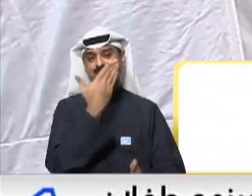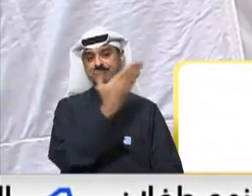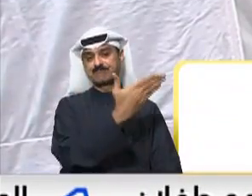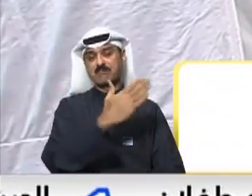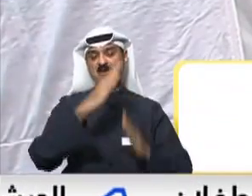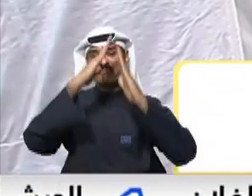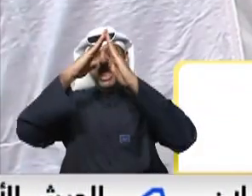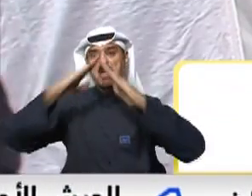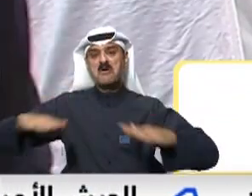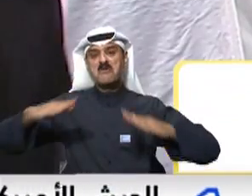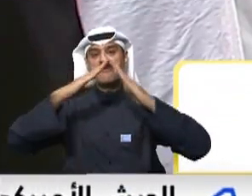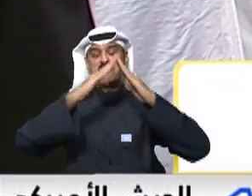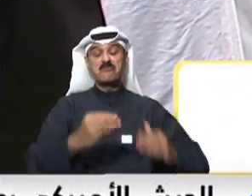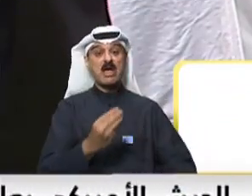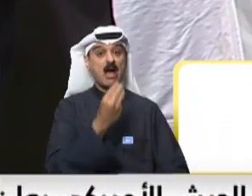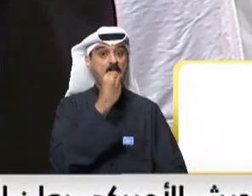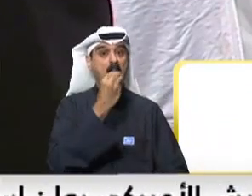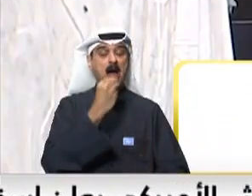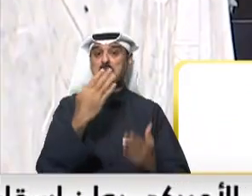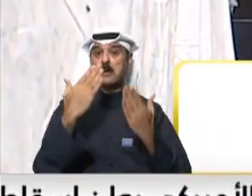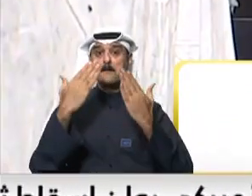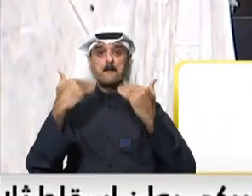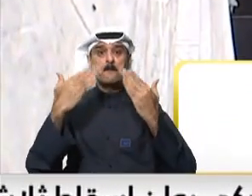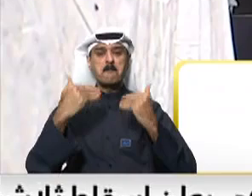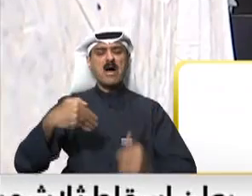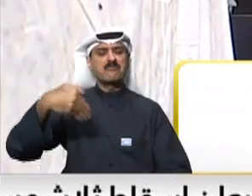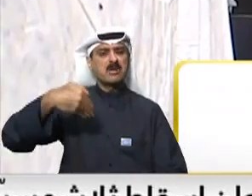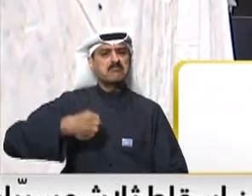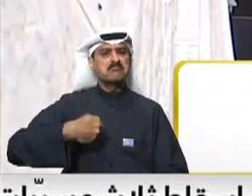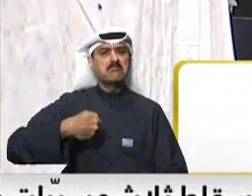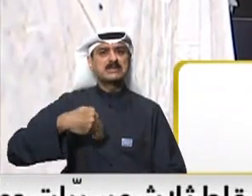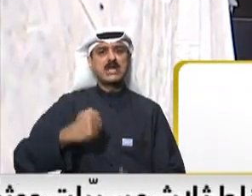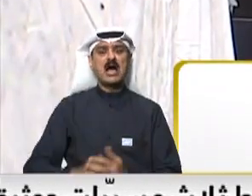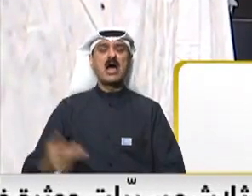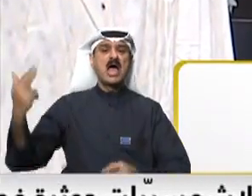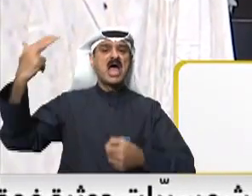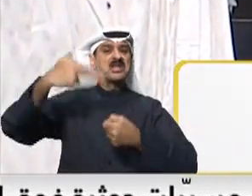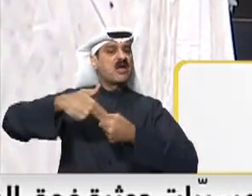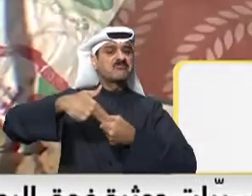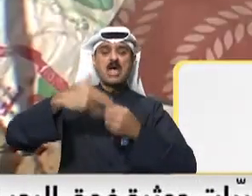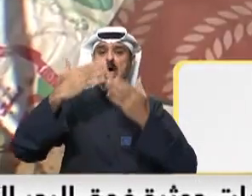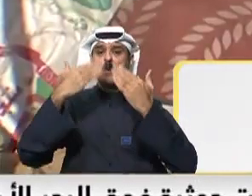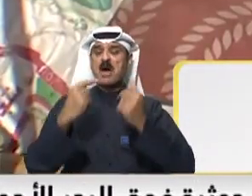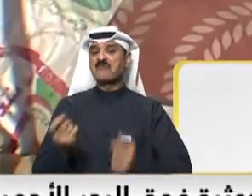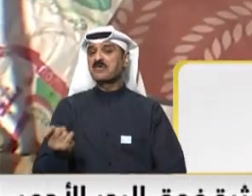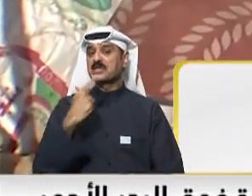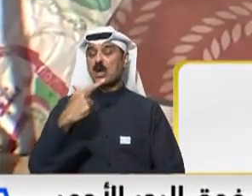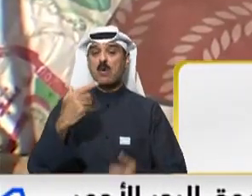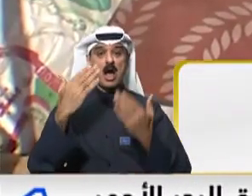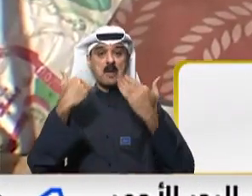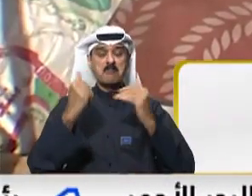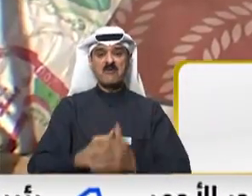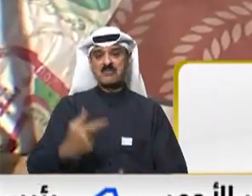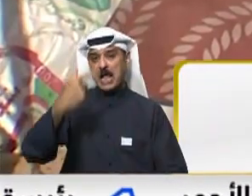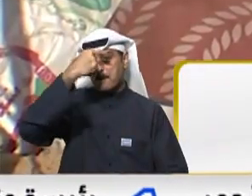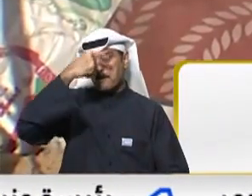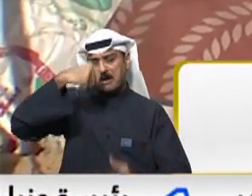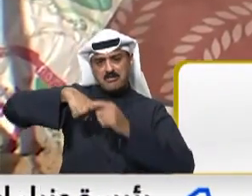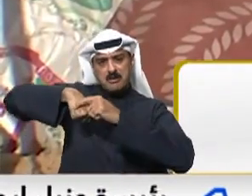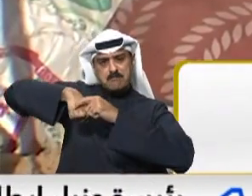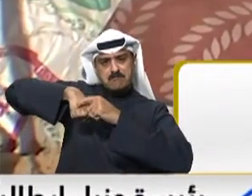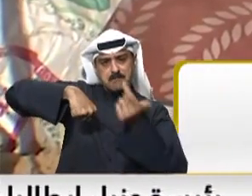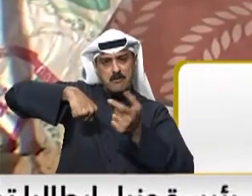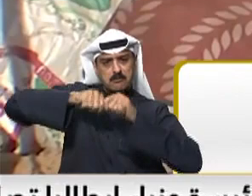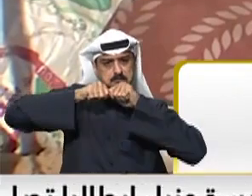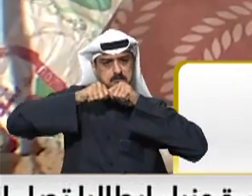شفا مجاعة عقب شح الإمدادات الغذائية والوقود والدواء وانتشار الأمراض والأوبئة